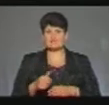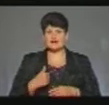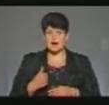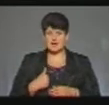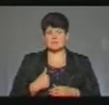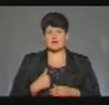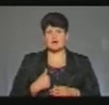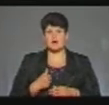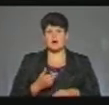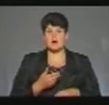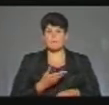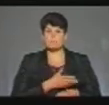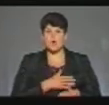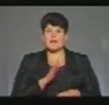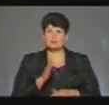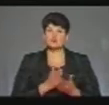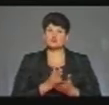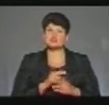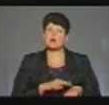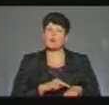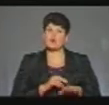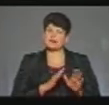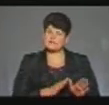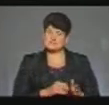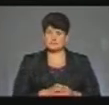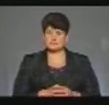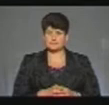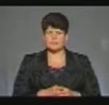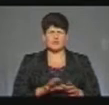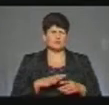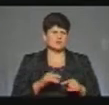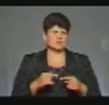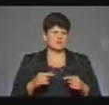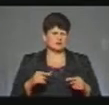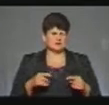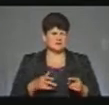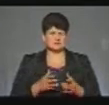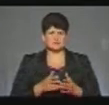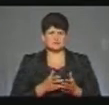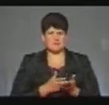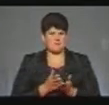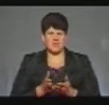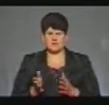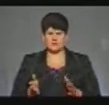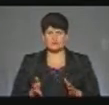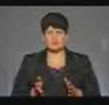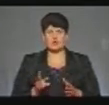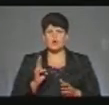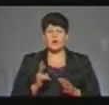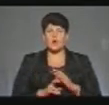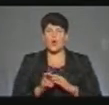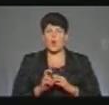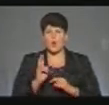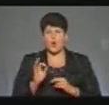служити в поліції. Угу. Ось. І далі. Тобто маса адміністративних методів. Далі. Ті костели, які